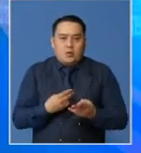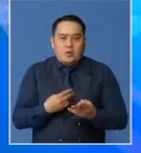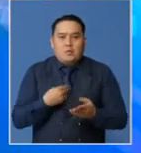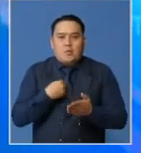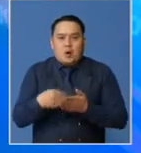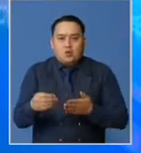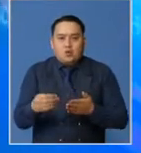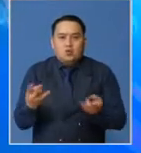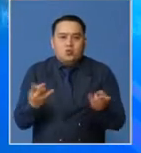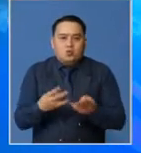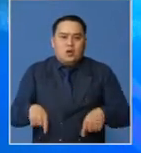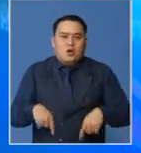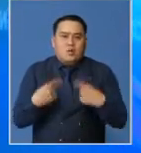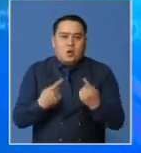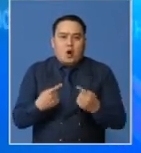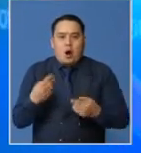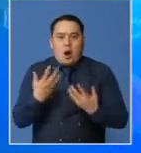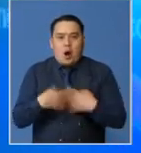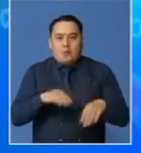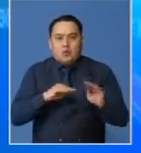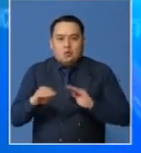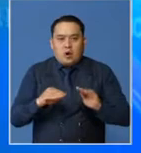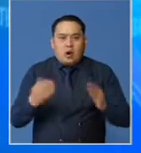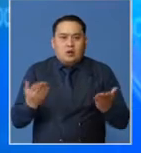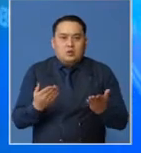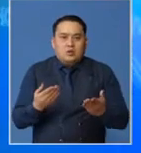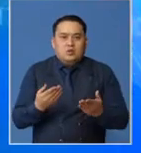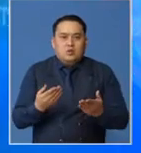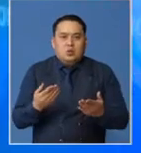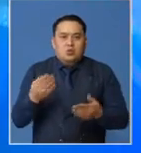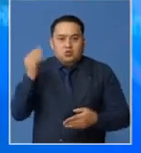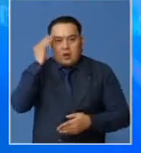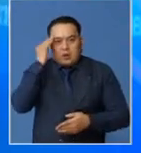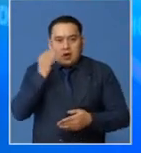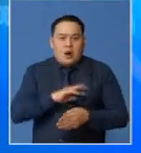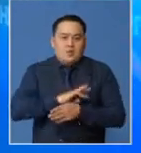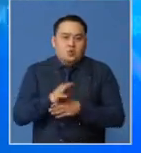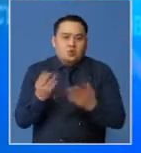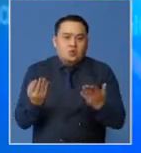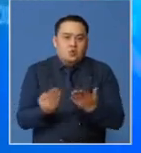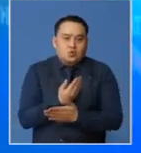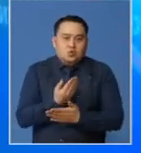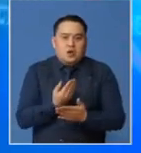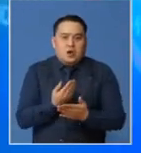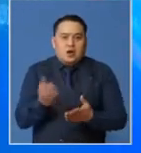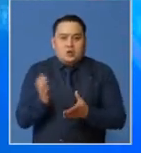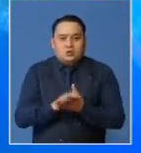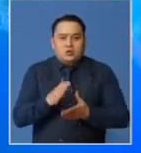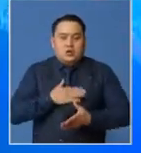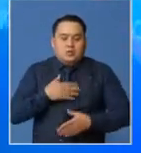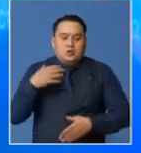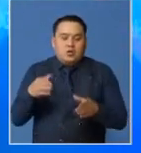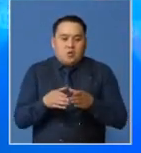и на покупку необходимого реабилитационного оборудования. Какими гаджетами и устройствами оснастят нуждающихся, ознакомилась